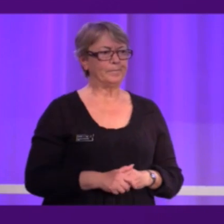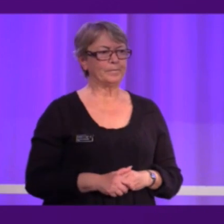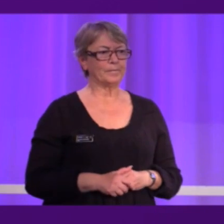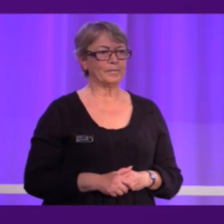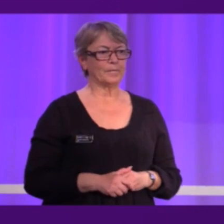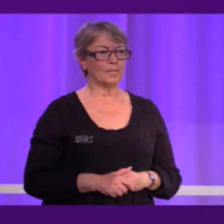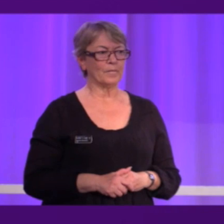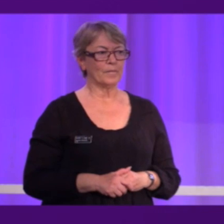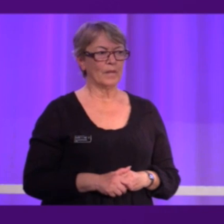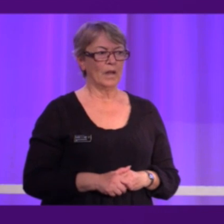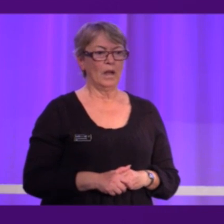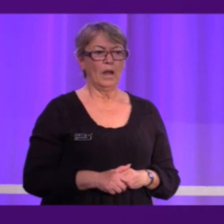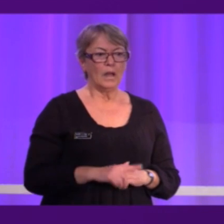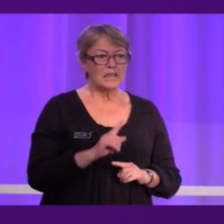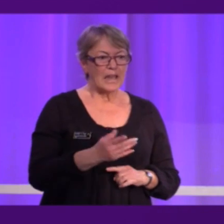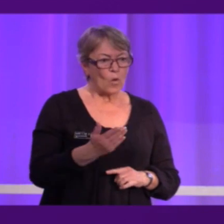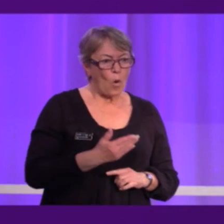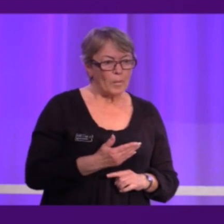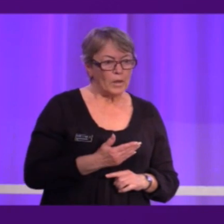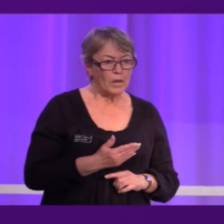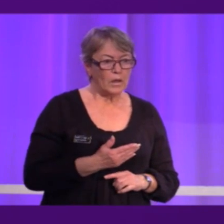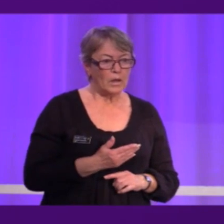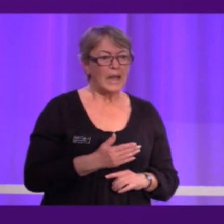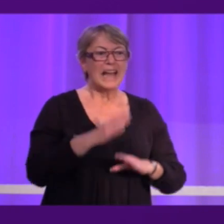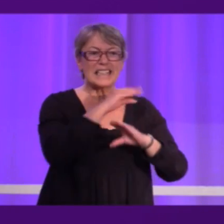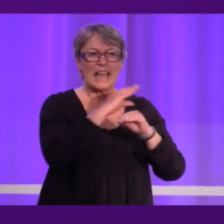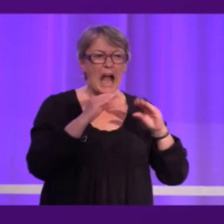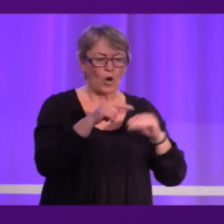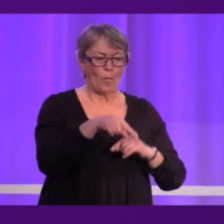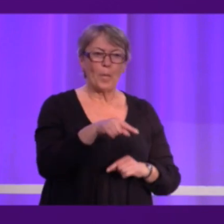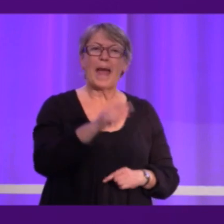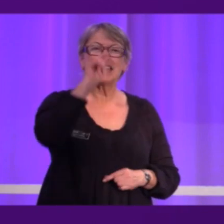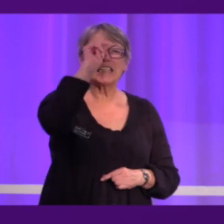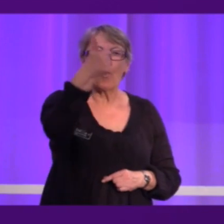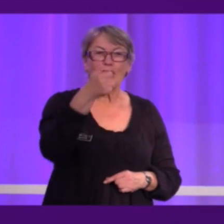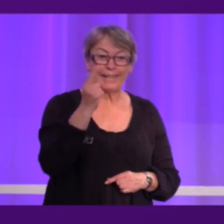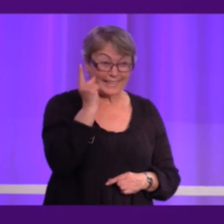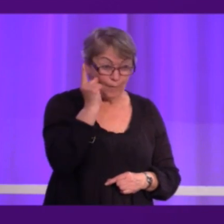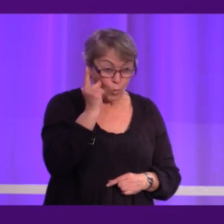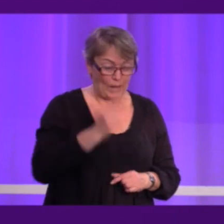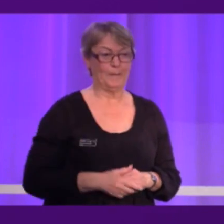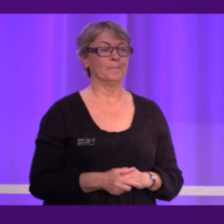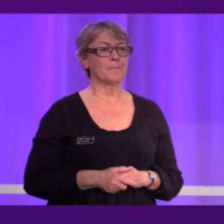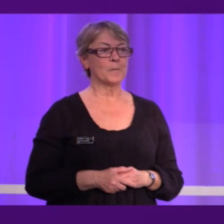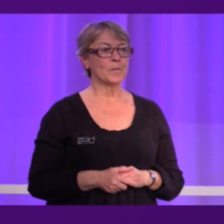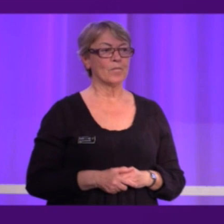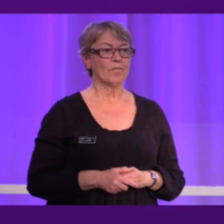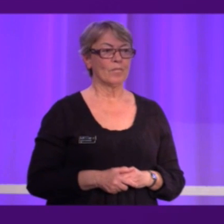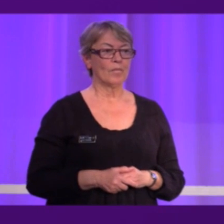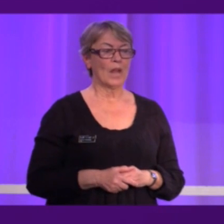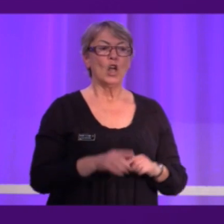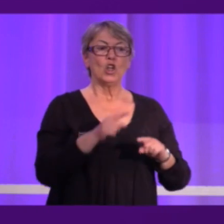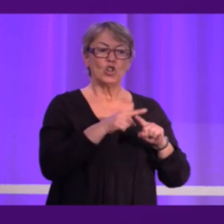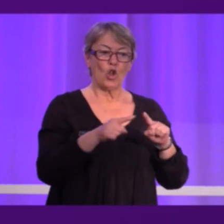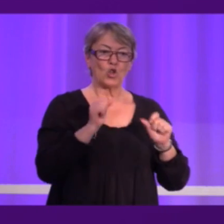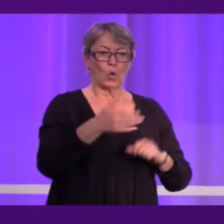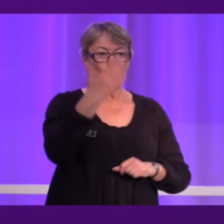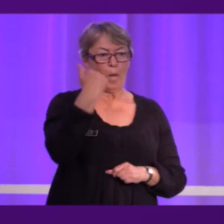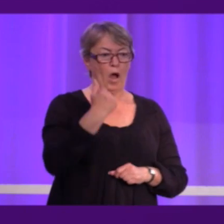Och så kom snacket. Sen om de här smarta telefonerna. Snart så skulle man ju